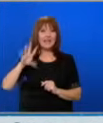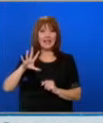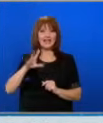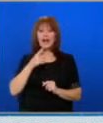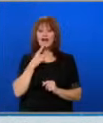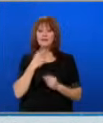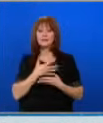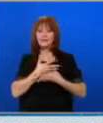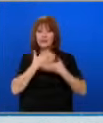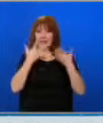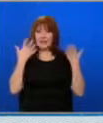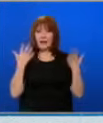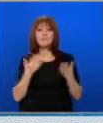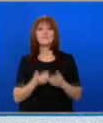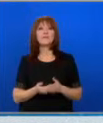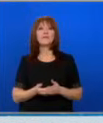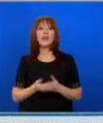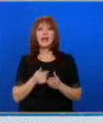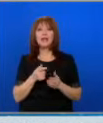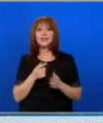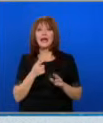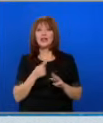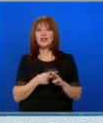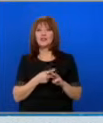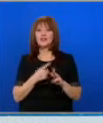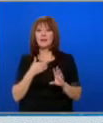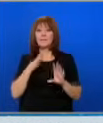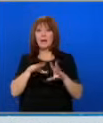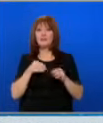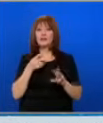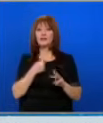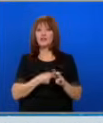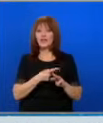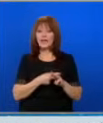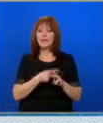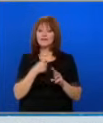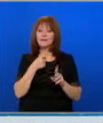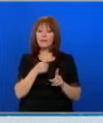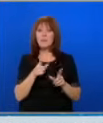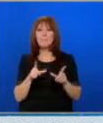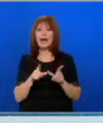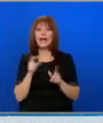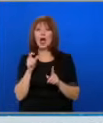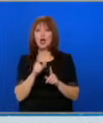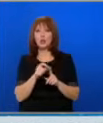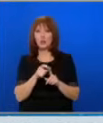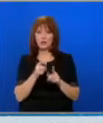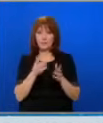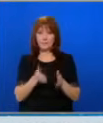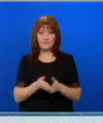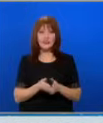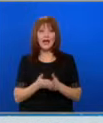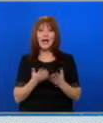Новината дойде от премиерите на двете страни, Николай Денков и Марк Рюте, след срещата на върха на лидерите от Европейския съюз в